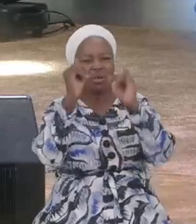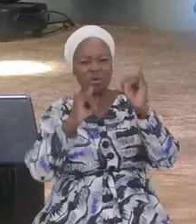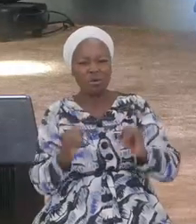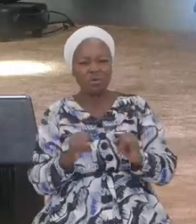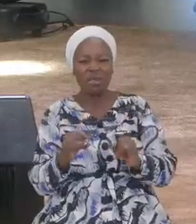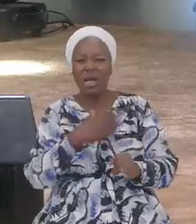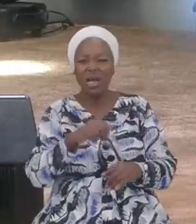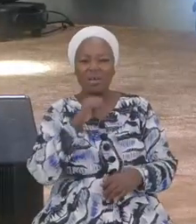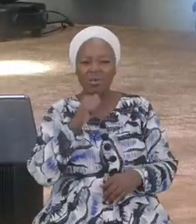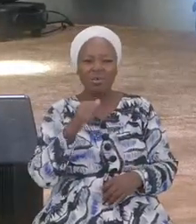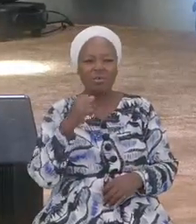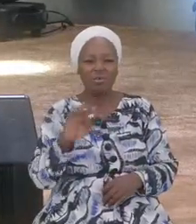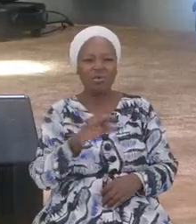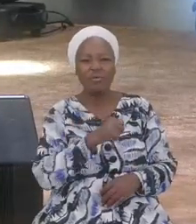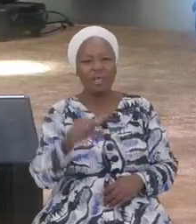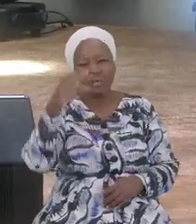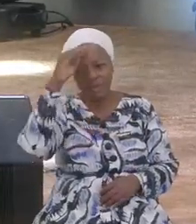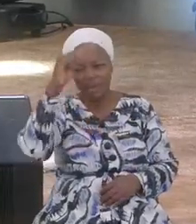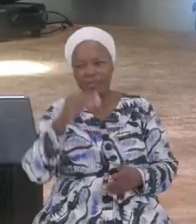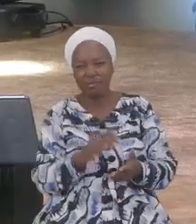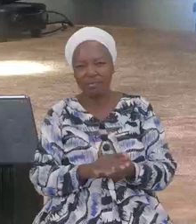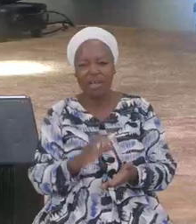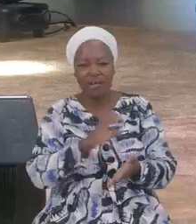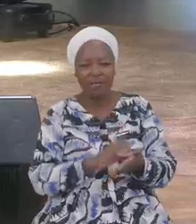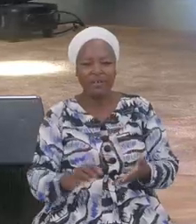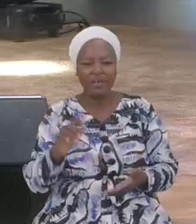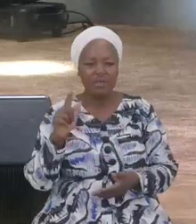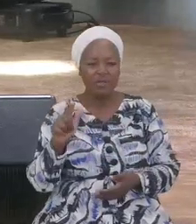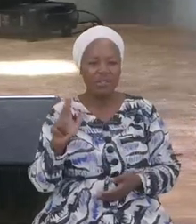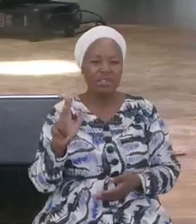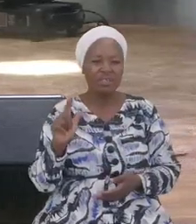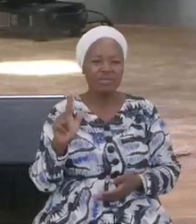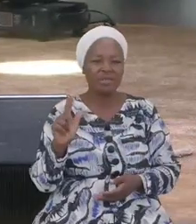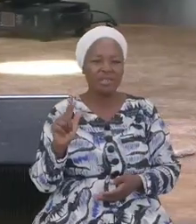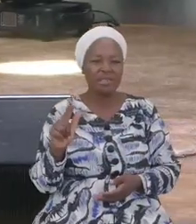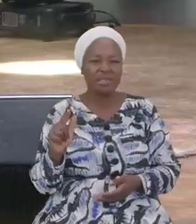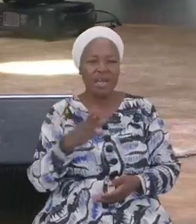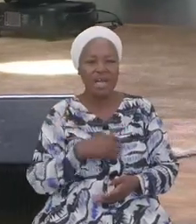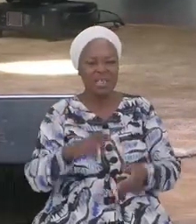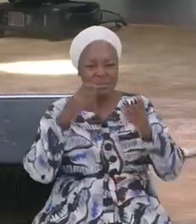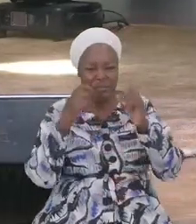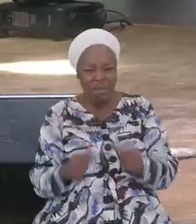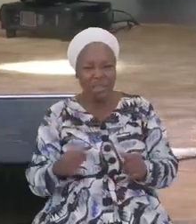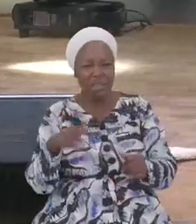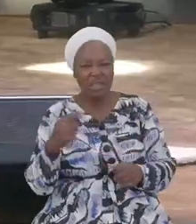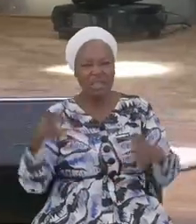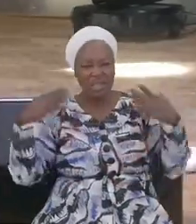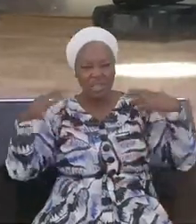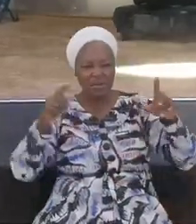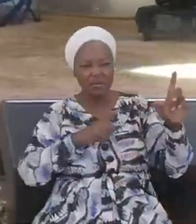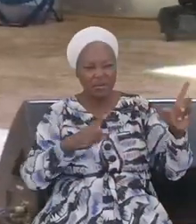Dieu. Et non d'un homme. Verset 23. Au même instant, un ange du